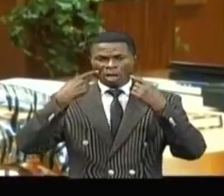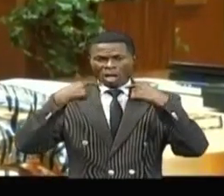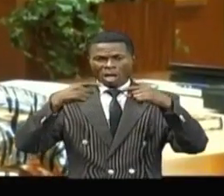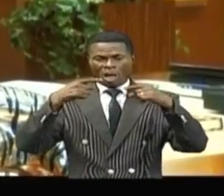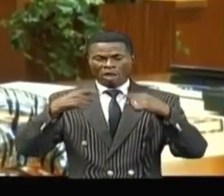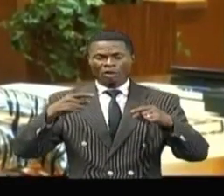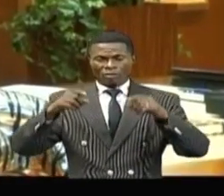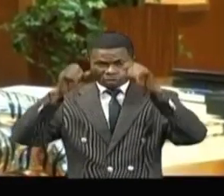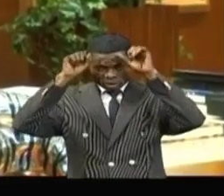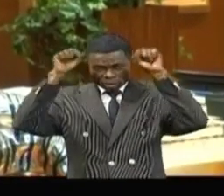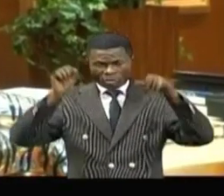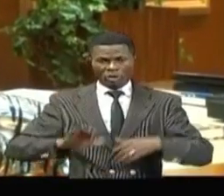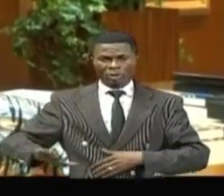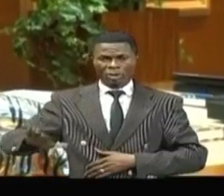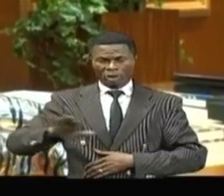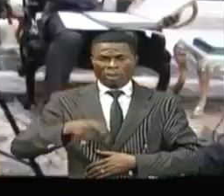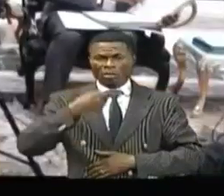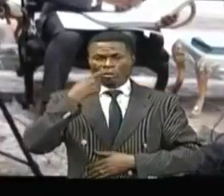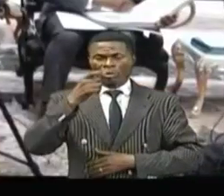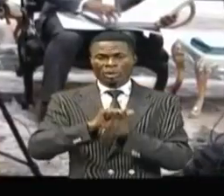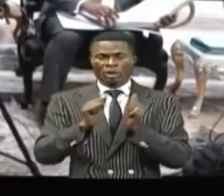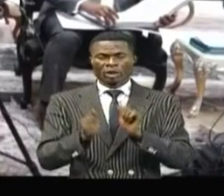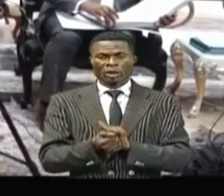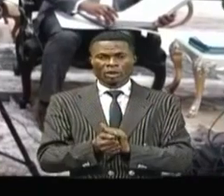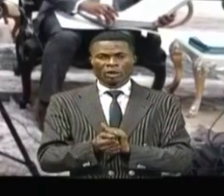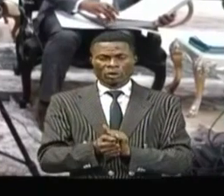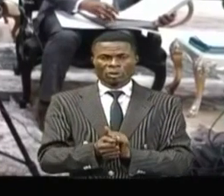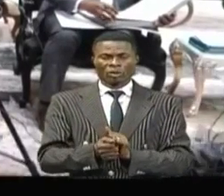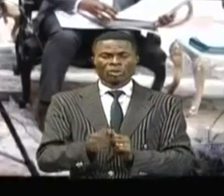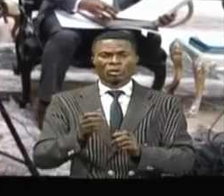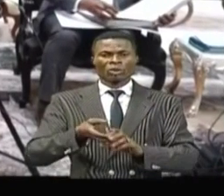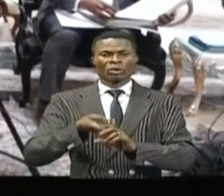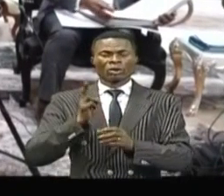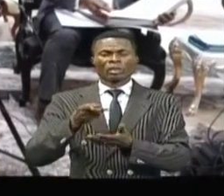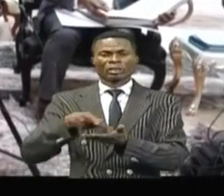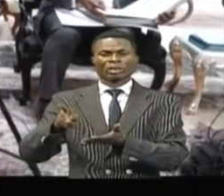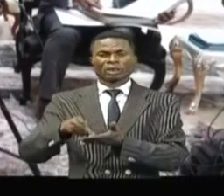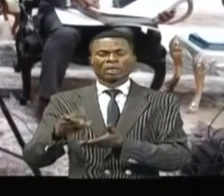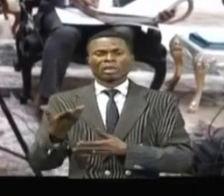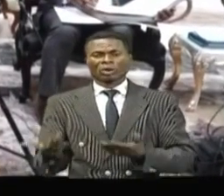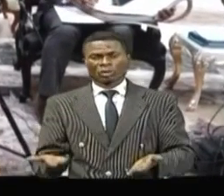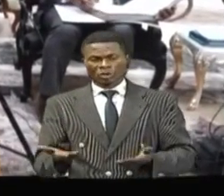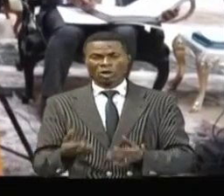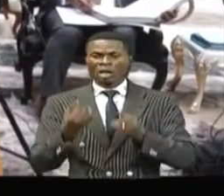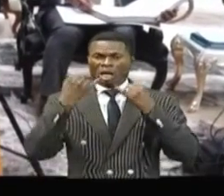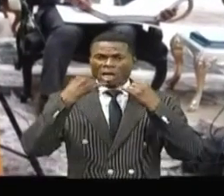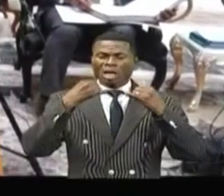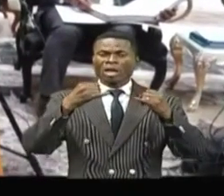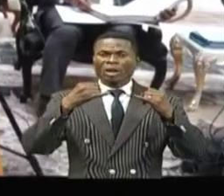du président de la République a porté sur la problématique de l'exclusion salariale. Des